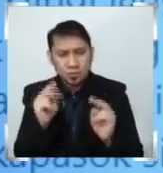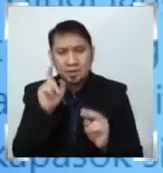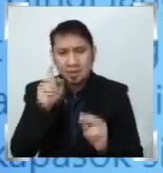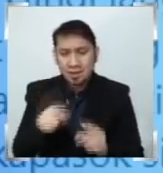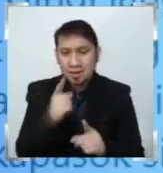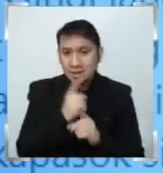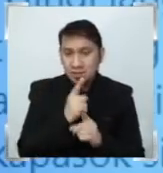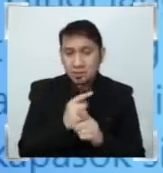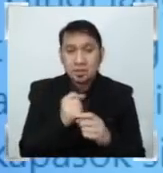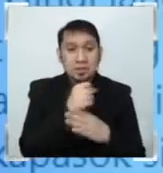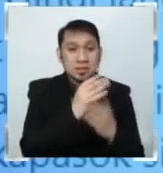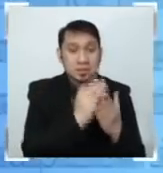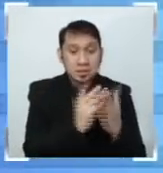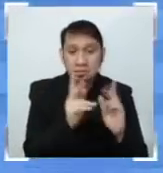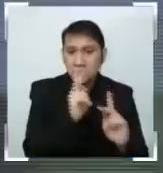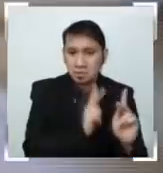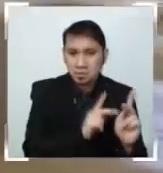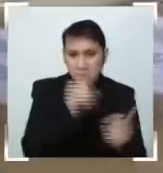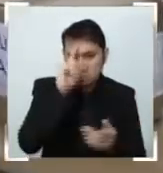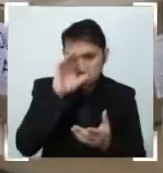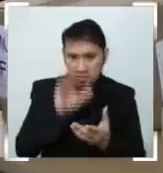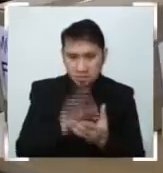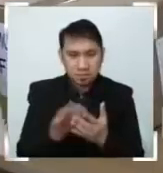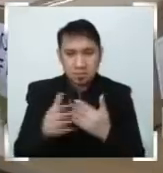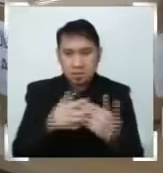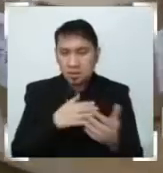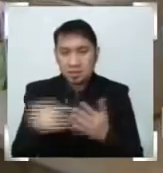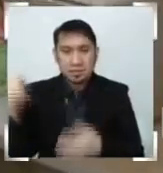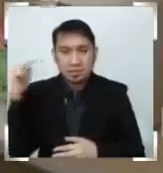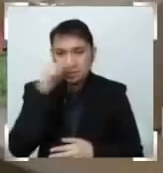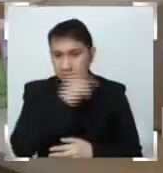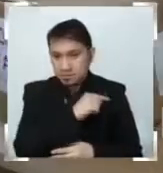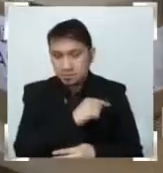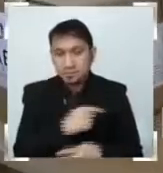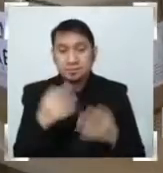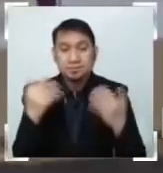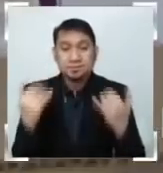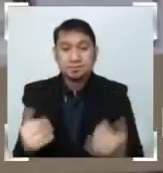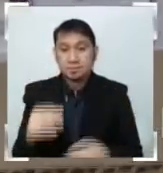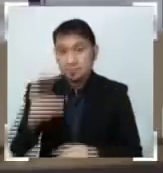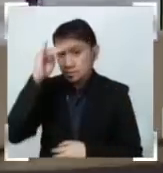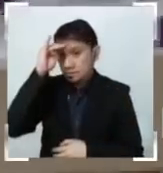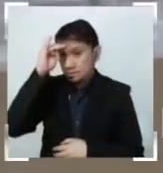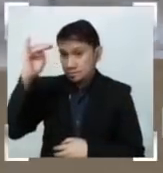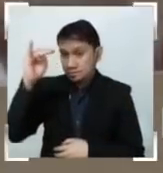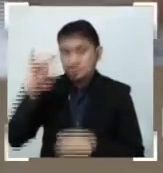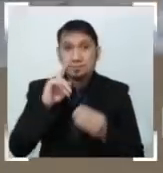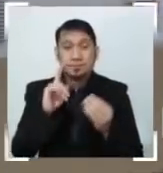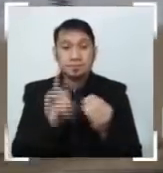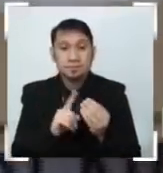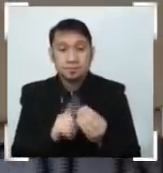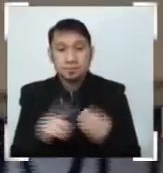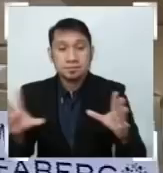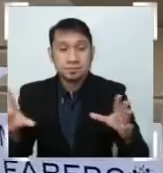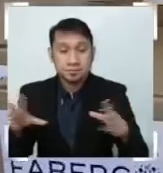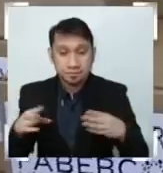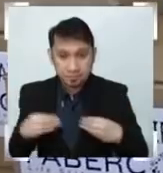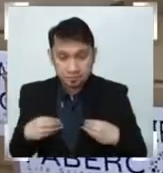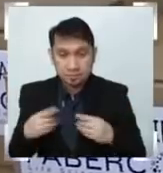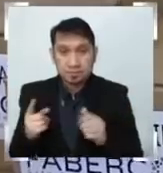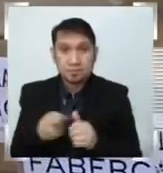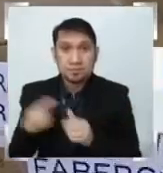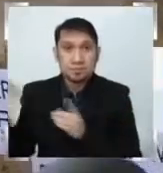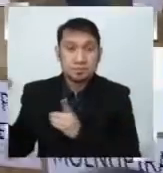kahit kasinungalingan ito. Pinangunahan ni Manila Mayor Isko Moreno ang pagtanggap ng unang delivery ng